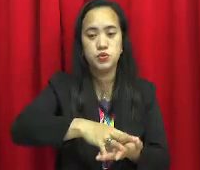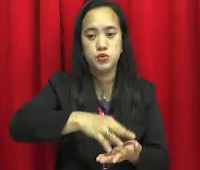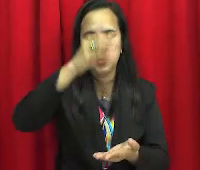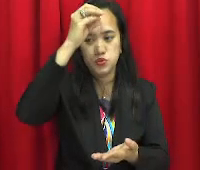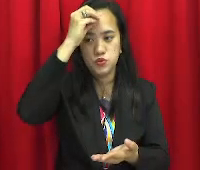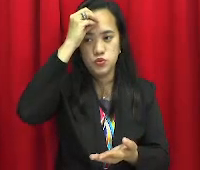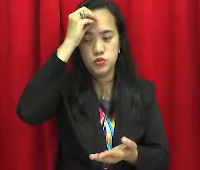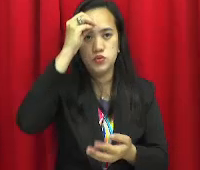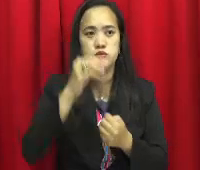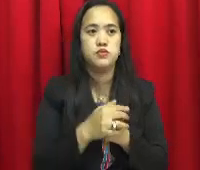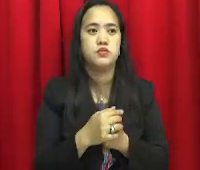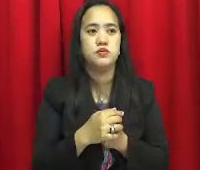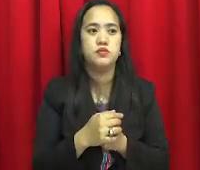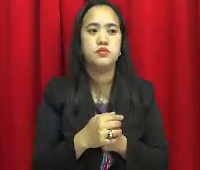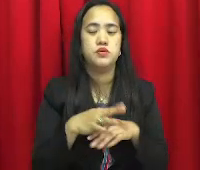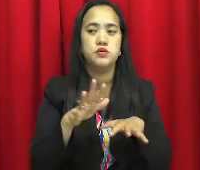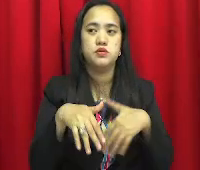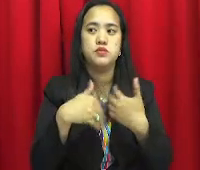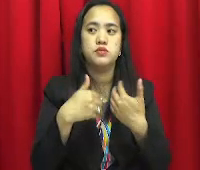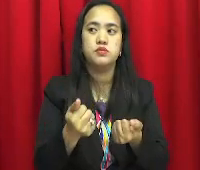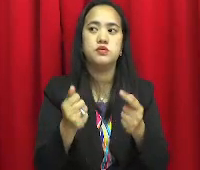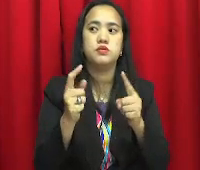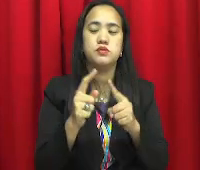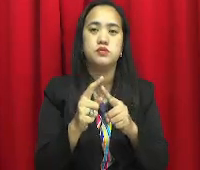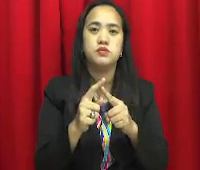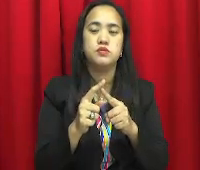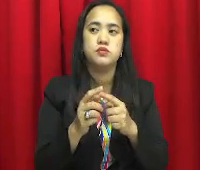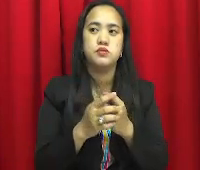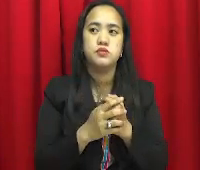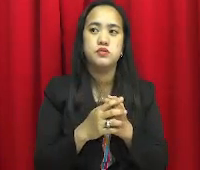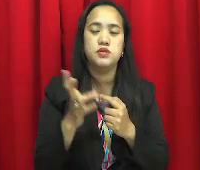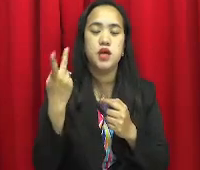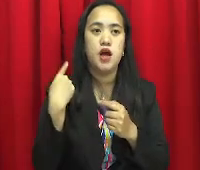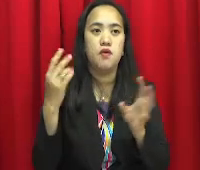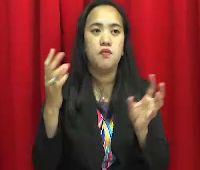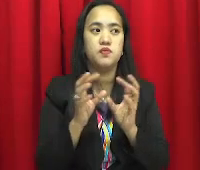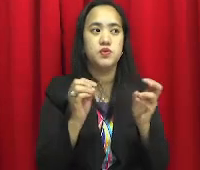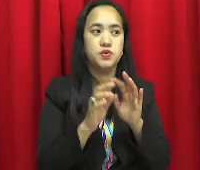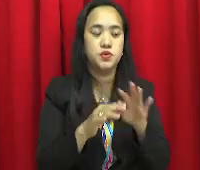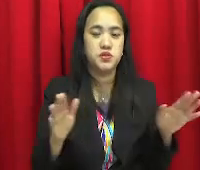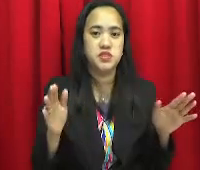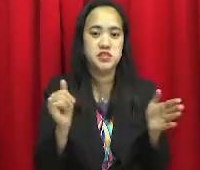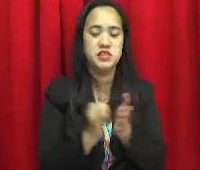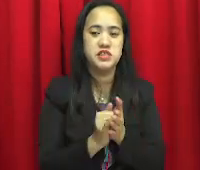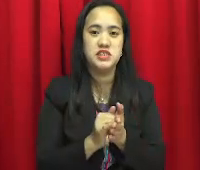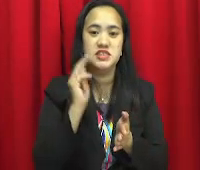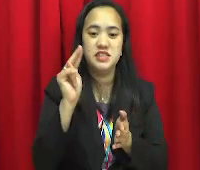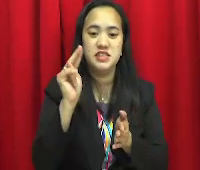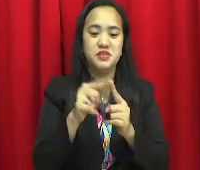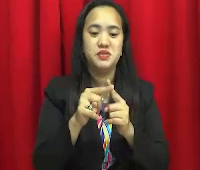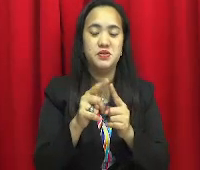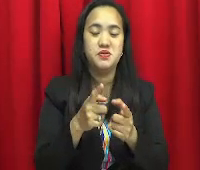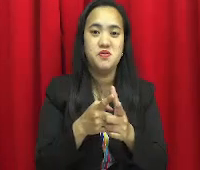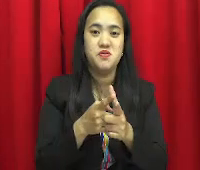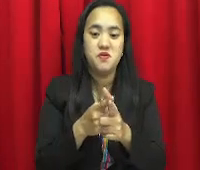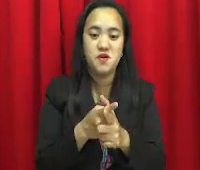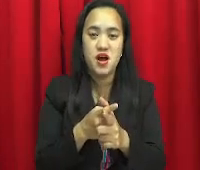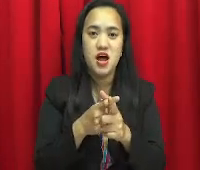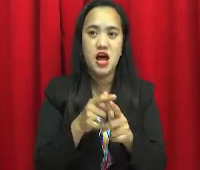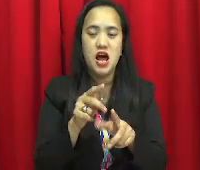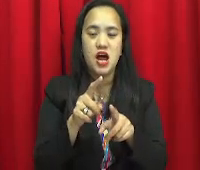spoon and fork na kaagad yan. Wala akong anak na hinahabol kumain. Mm-mm. Andyan yan, nakaupo hanggat di